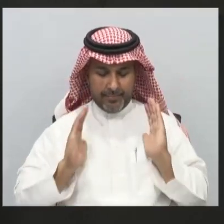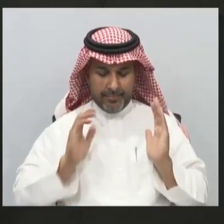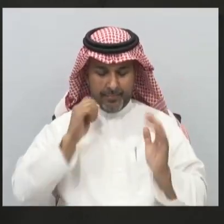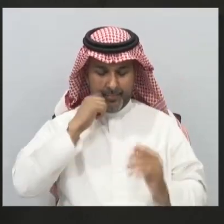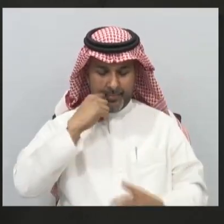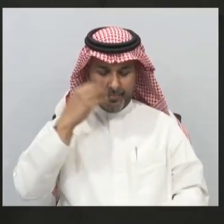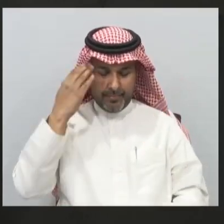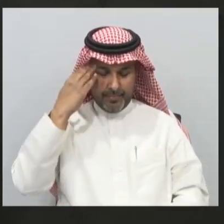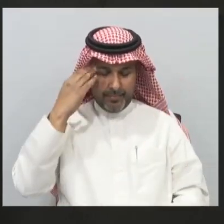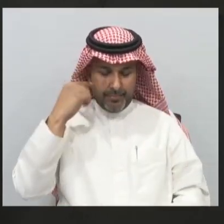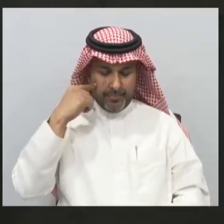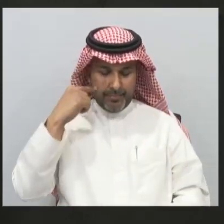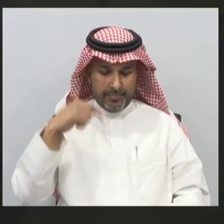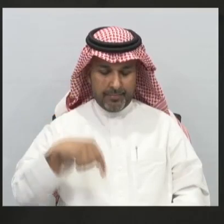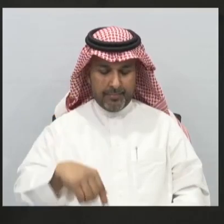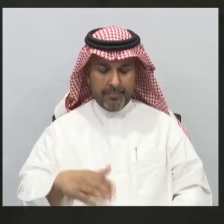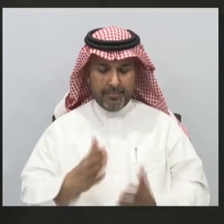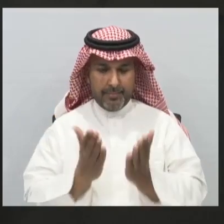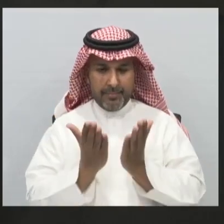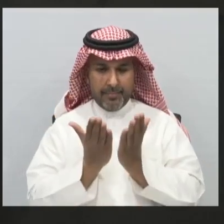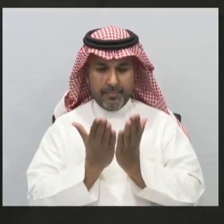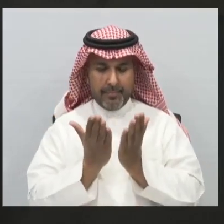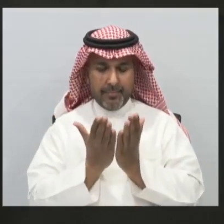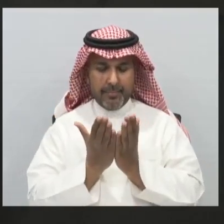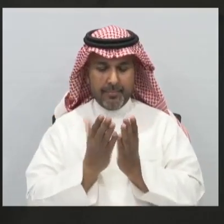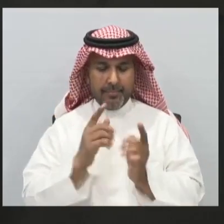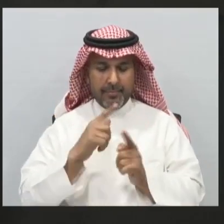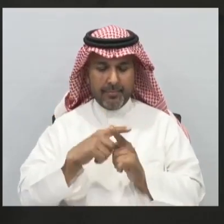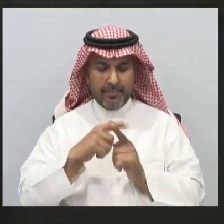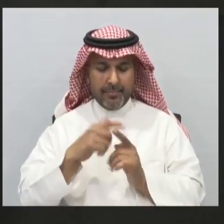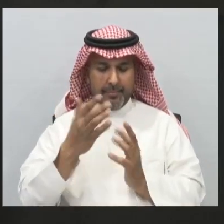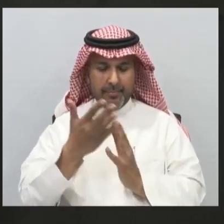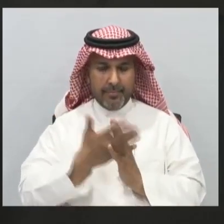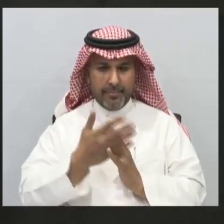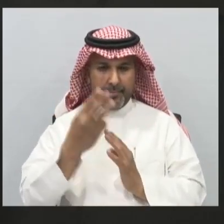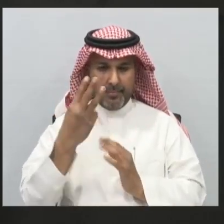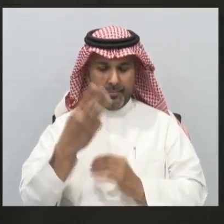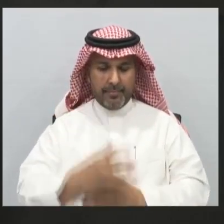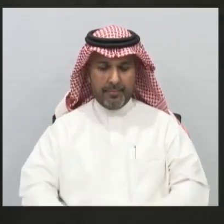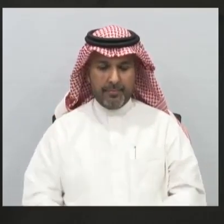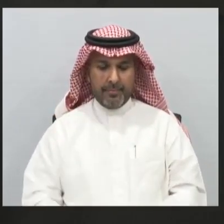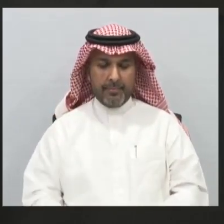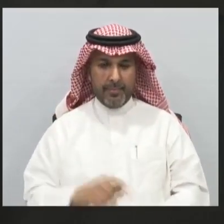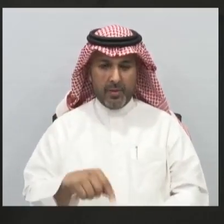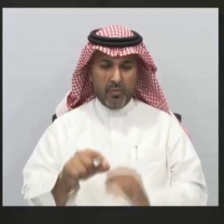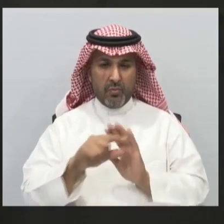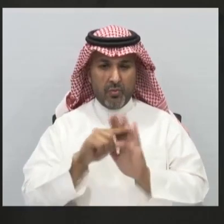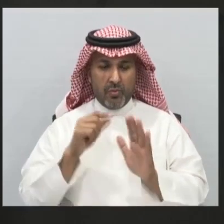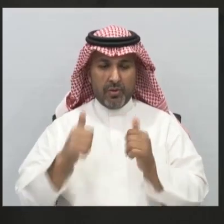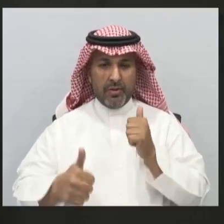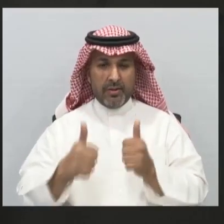ضمن سلسله دروس الرياضيات الصف الرابع الفصل الدراسي الثالث عندنا اليوم اختبار تراكمي